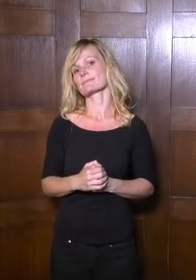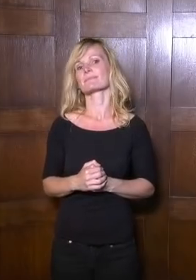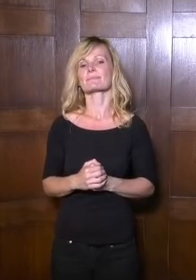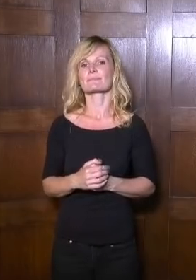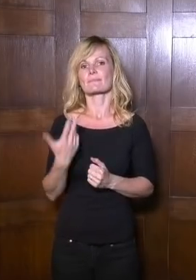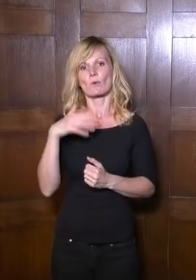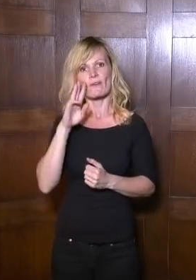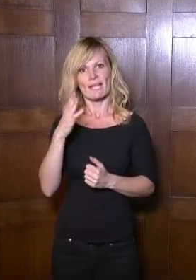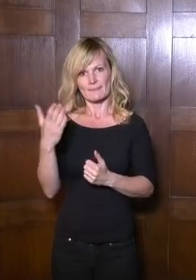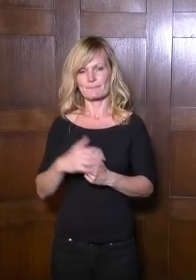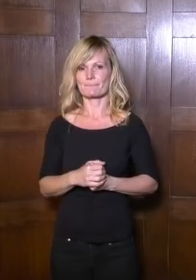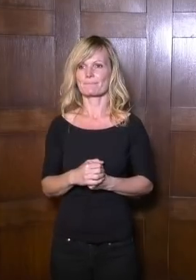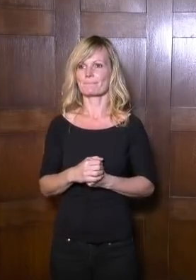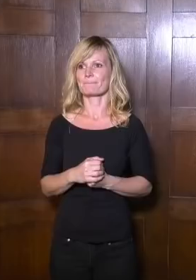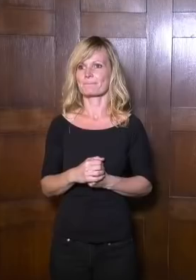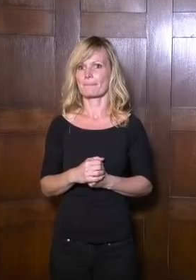Herr Weigel.